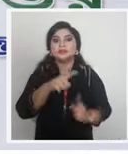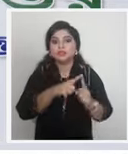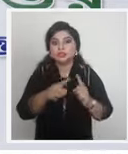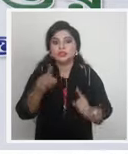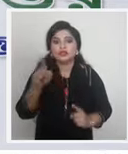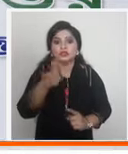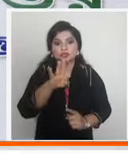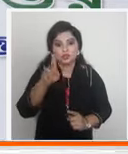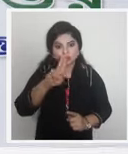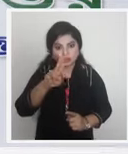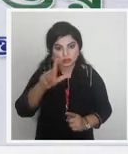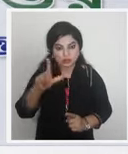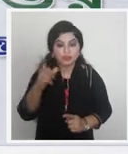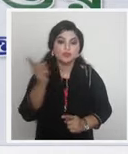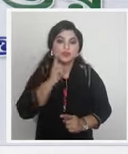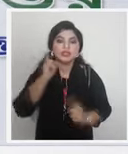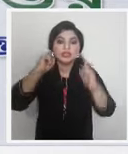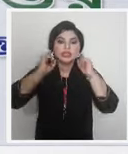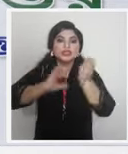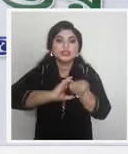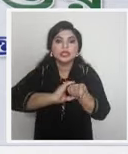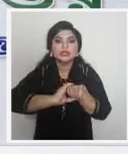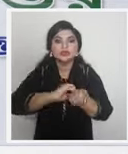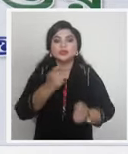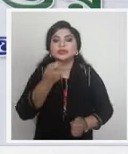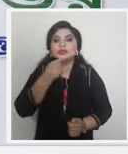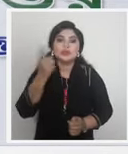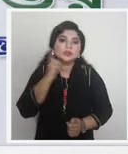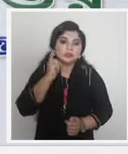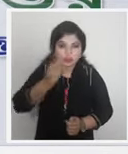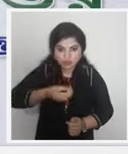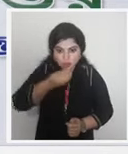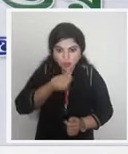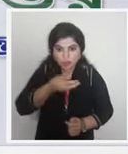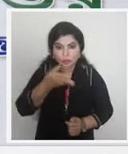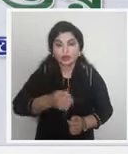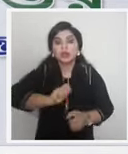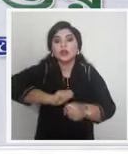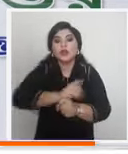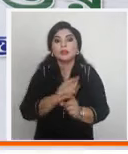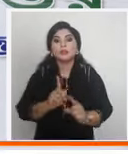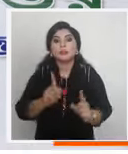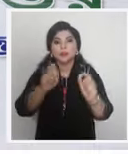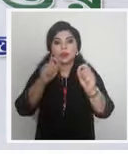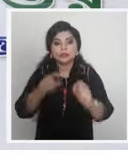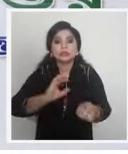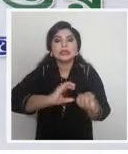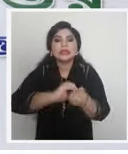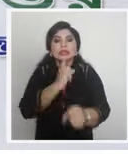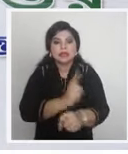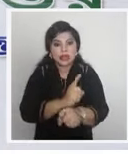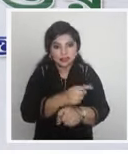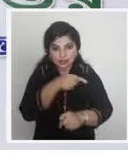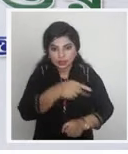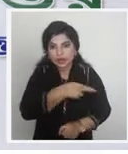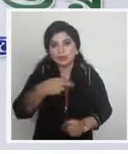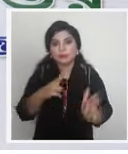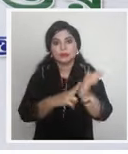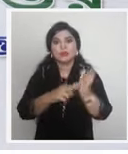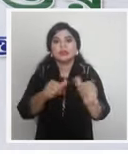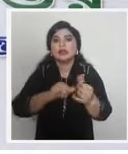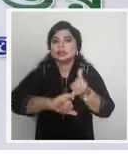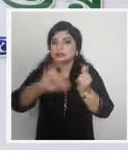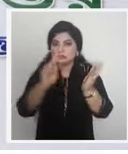আলাইকুম। আজ 17 জুন 2020, তিন আষাঢ়, 1427। দৈনিক স্বাস্থ্য বুলেটিন কোভিড-19 নিয়ে